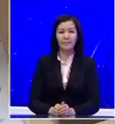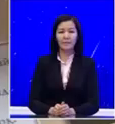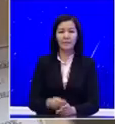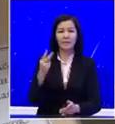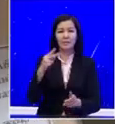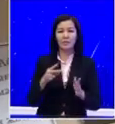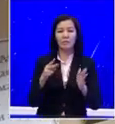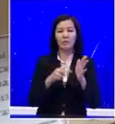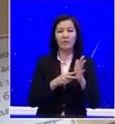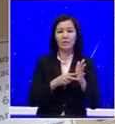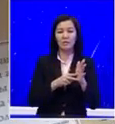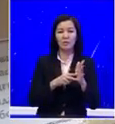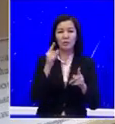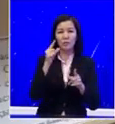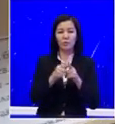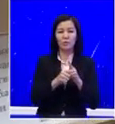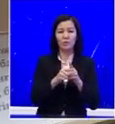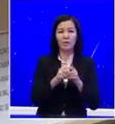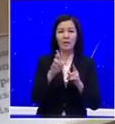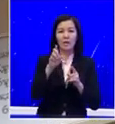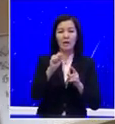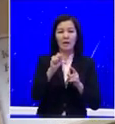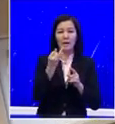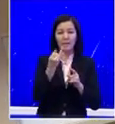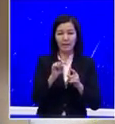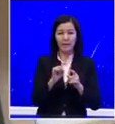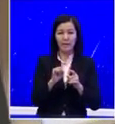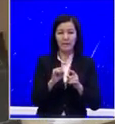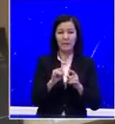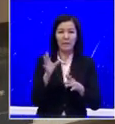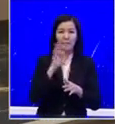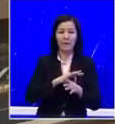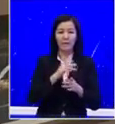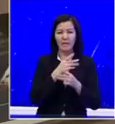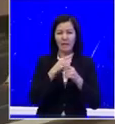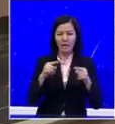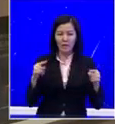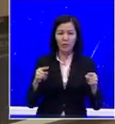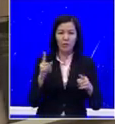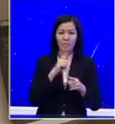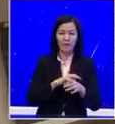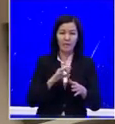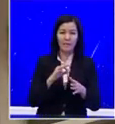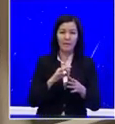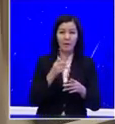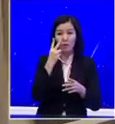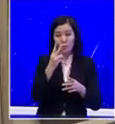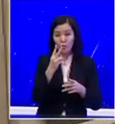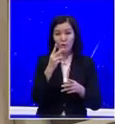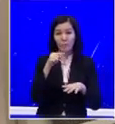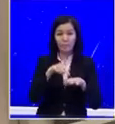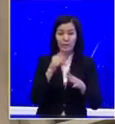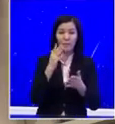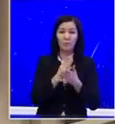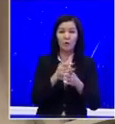Жиырма жетінші қара сөзінде Абай хәкім: жә, пайдалы нәрсе дүниеде көп. Бәрінің пайдасы көрініп, білініп тұрады.